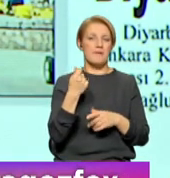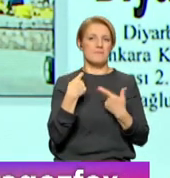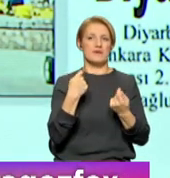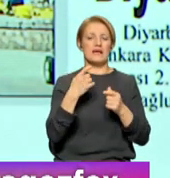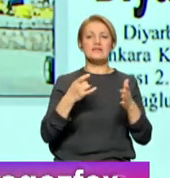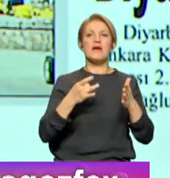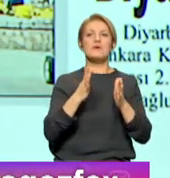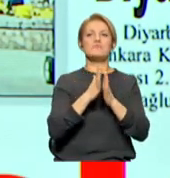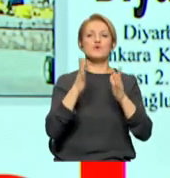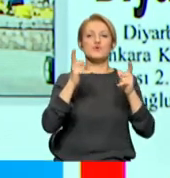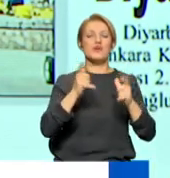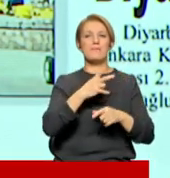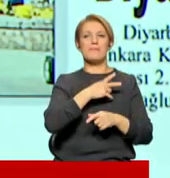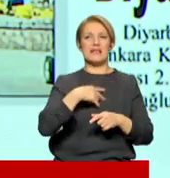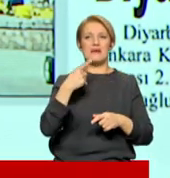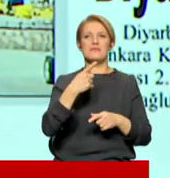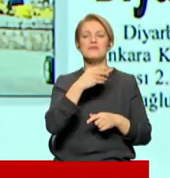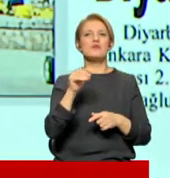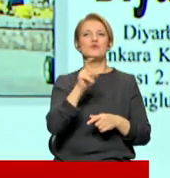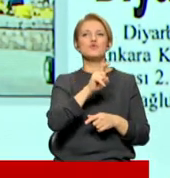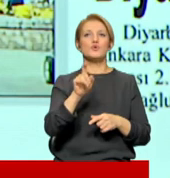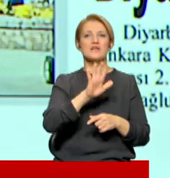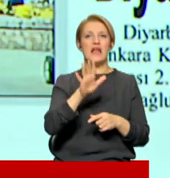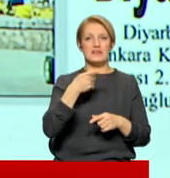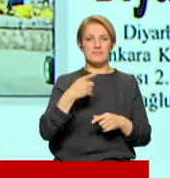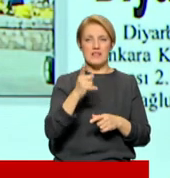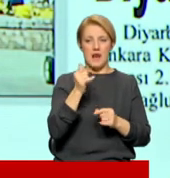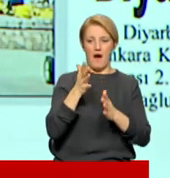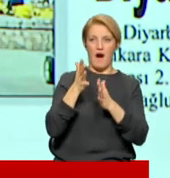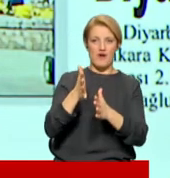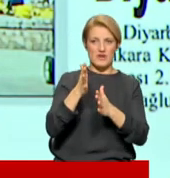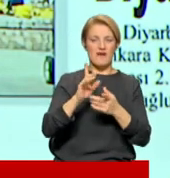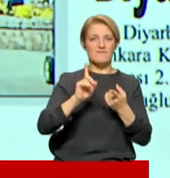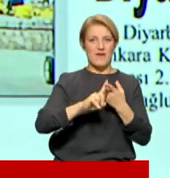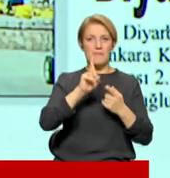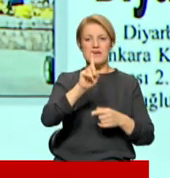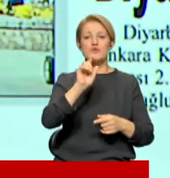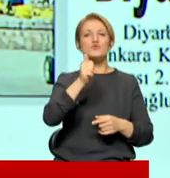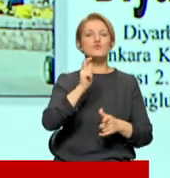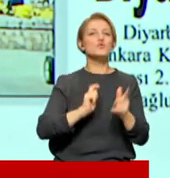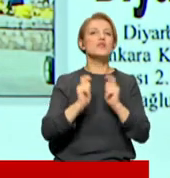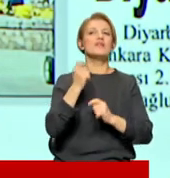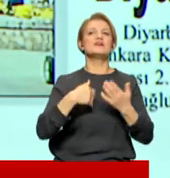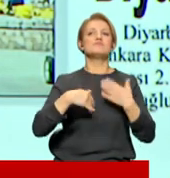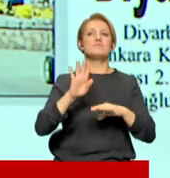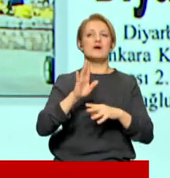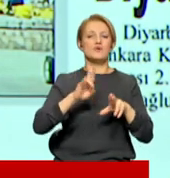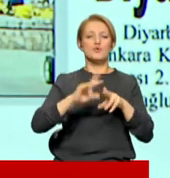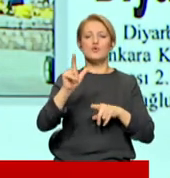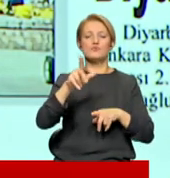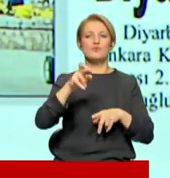Büyükşehir Belediyesi tarafından 1 milyon 950 bin lira harcanan ve bir gün dahi kullanılmayan Kulp